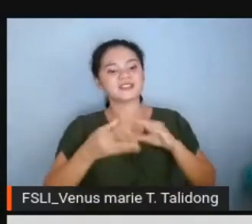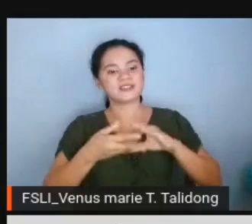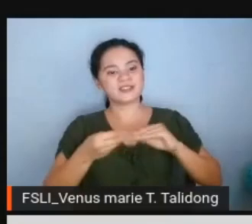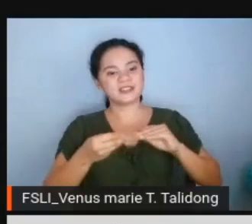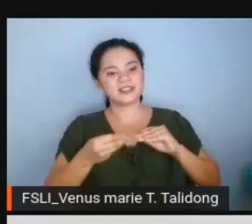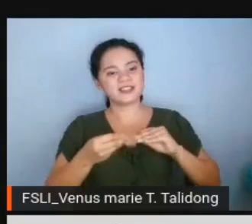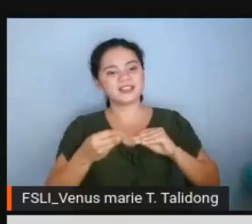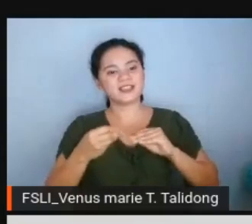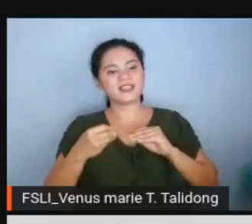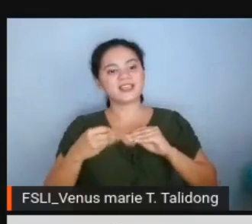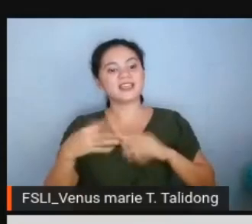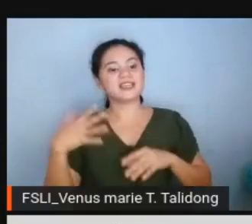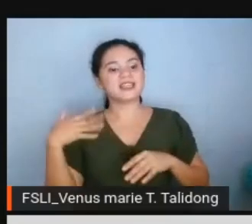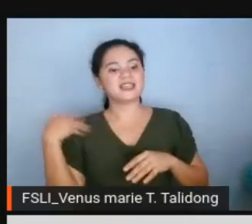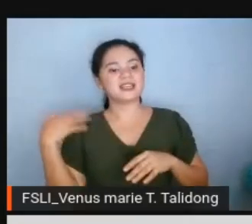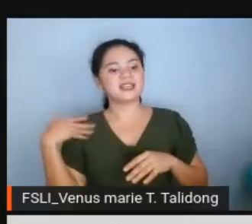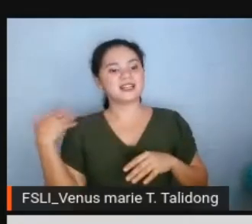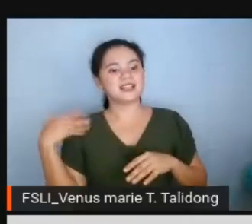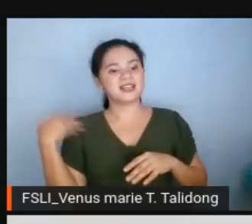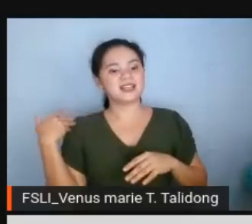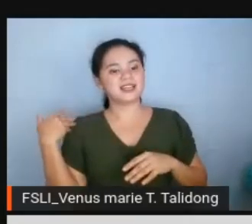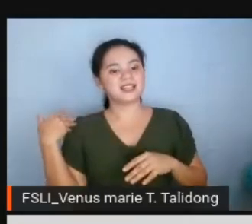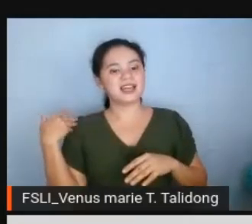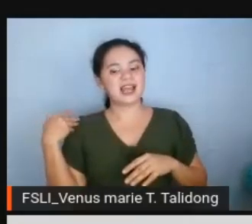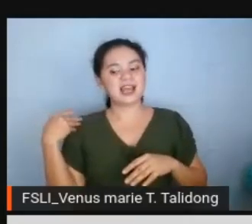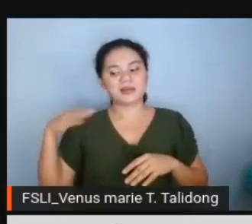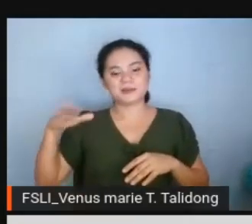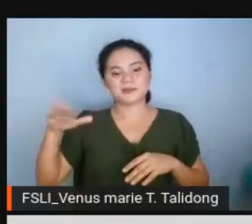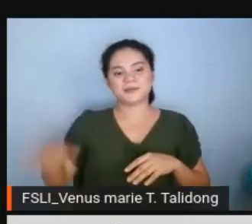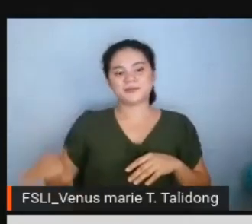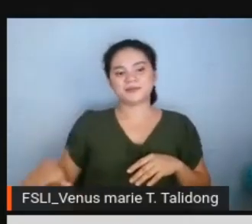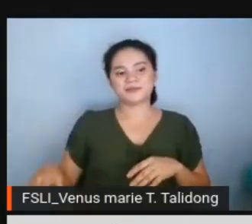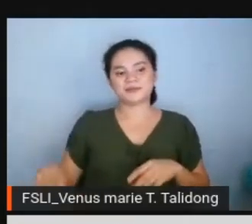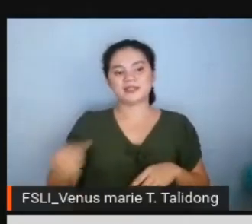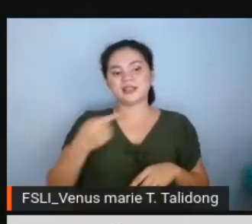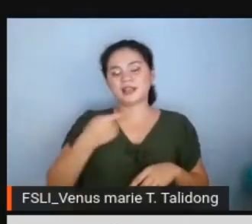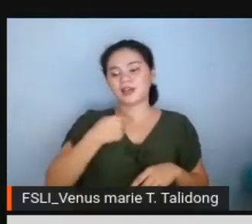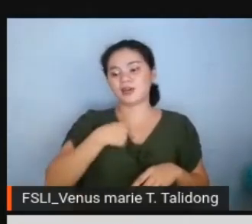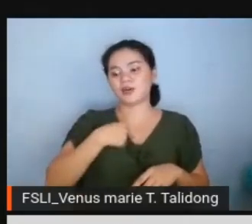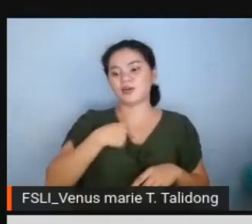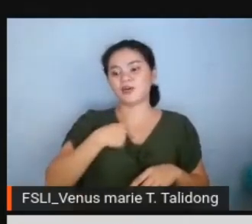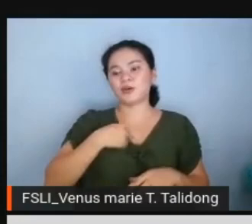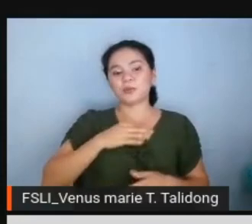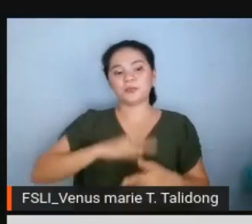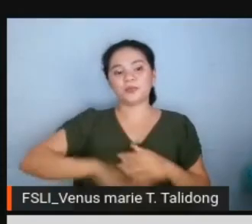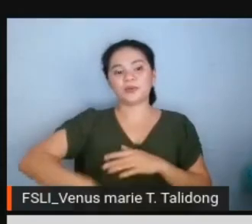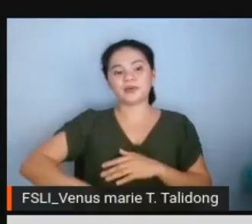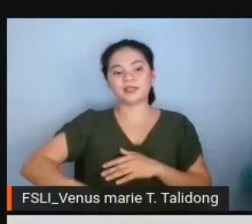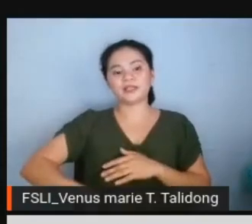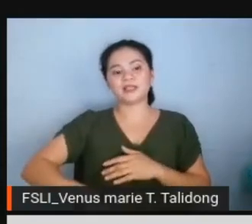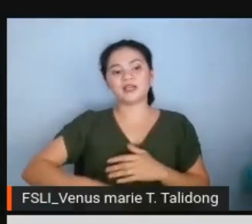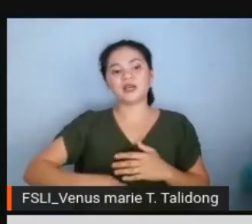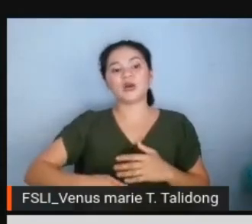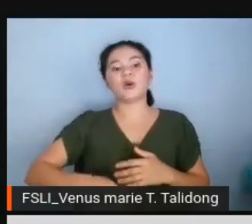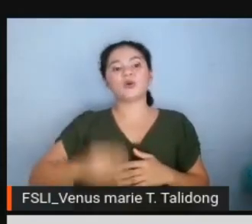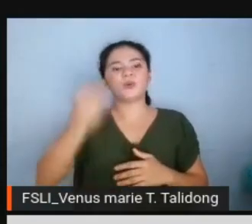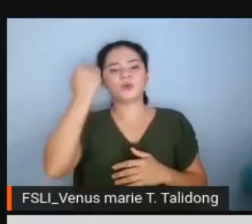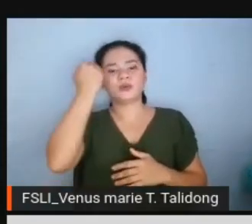sa childhood years ko, no? I was born premature. Ibig sabihin, kulang sa buwan. I was